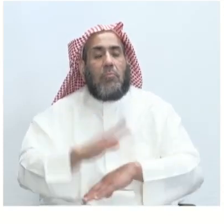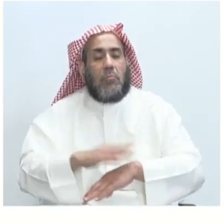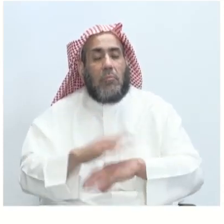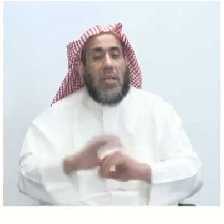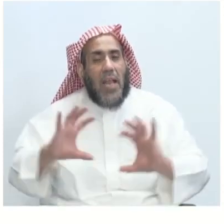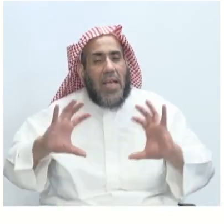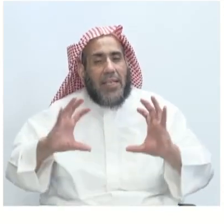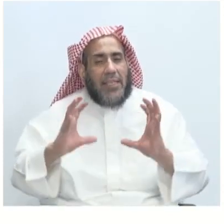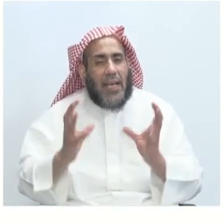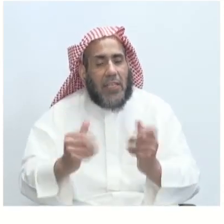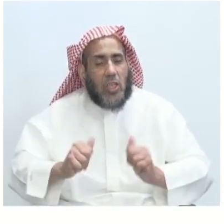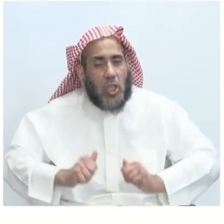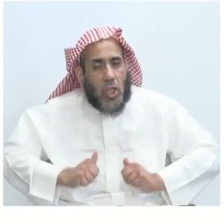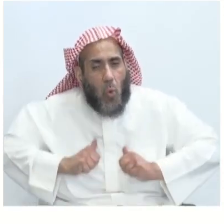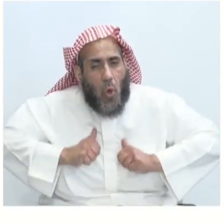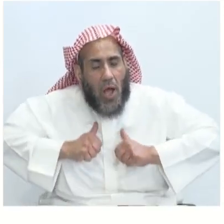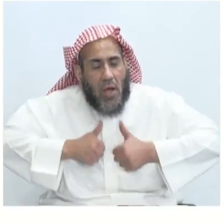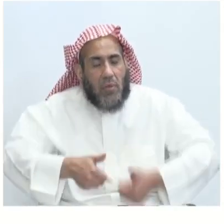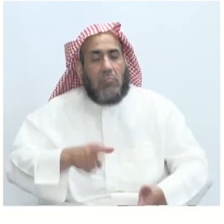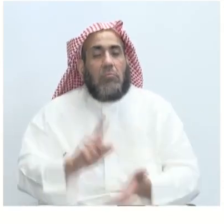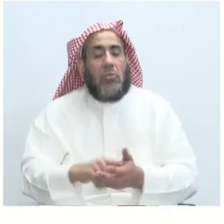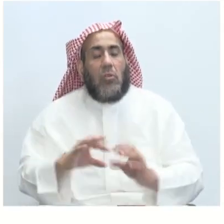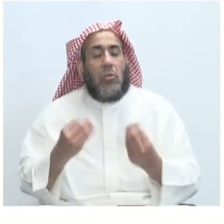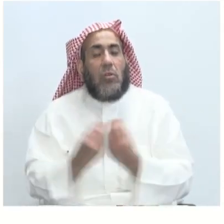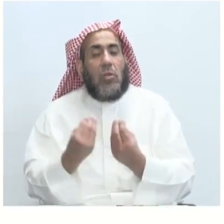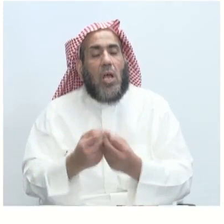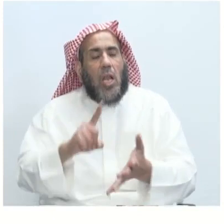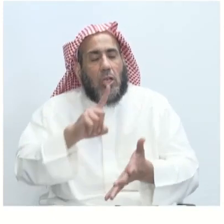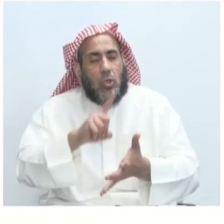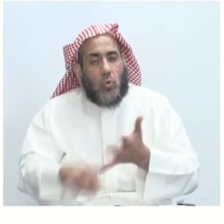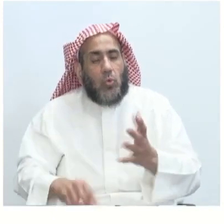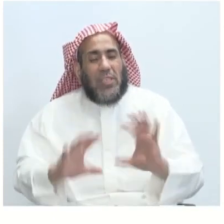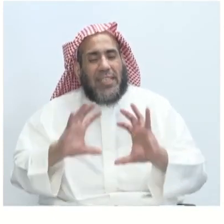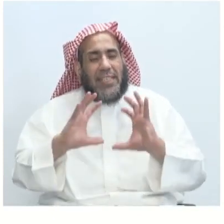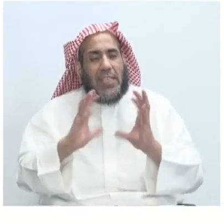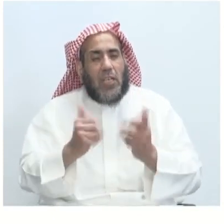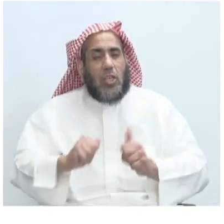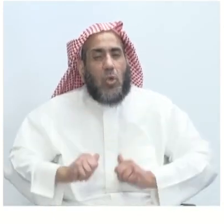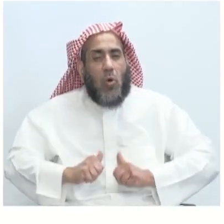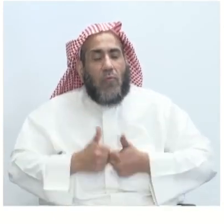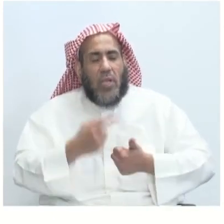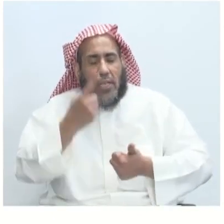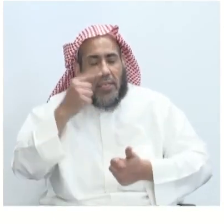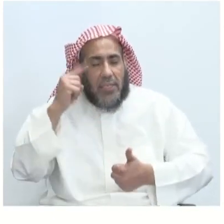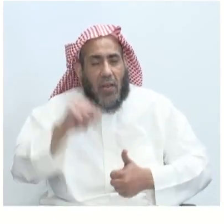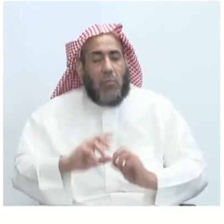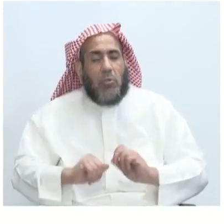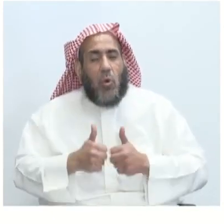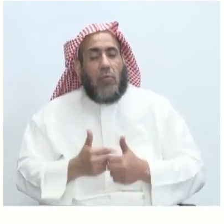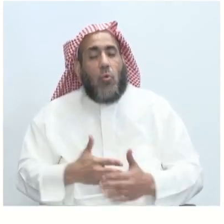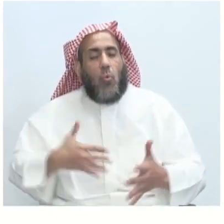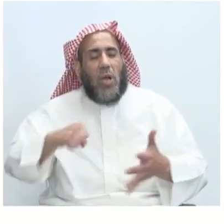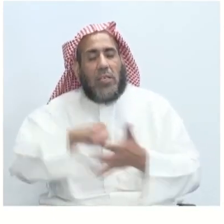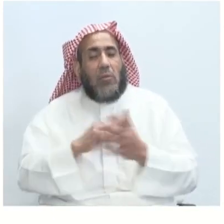اداره الدوافع ايضا تعرفتوا انا وانتم على شروط اداره الدوافع كاعتراف بالدوافع واشباع